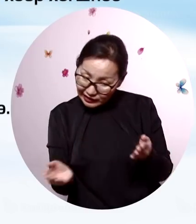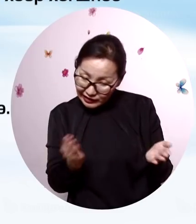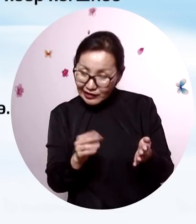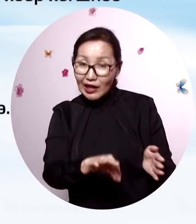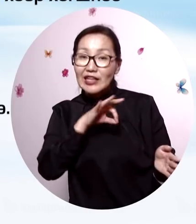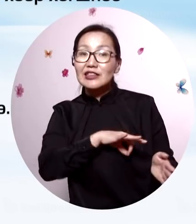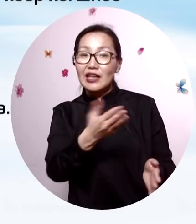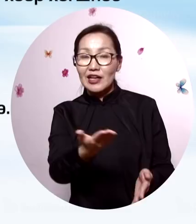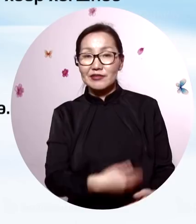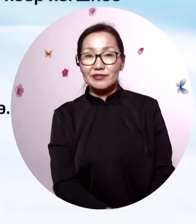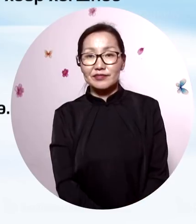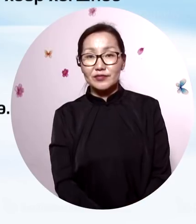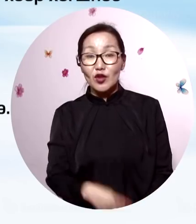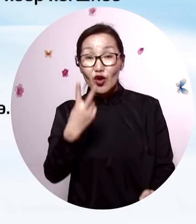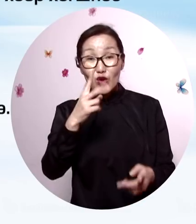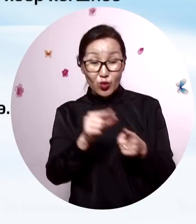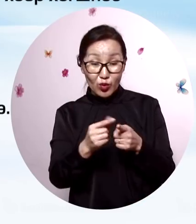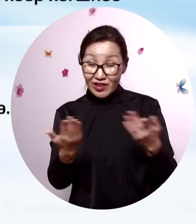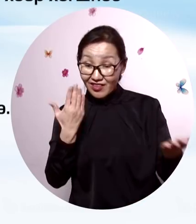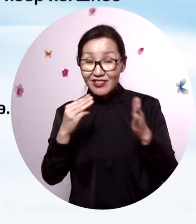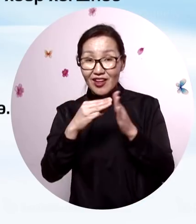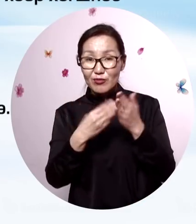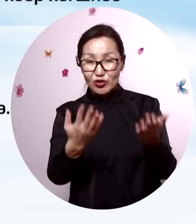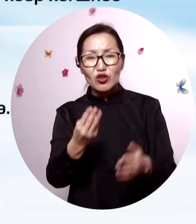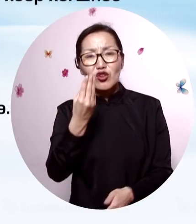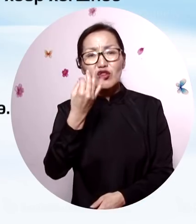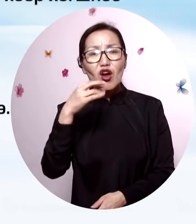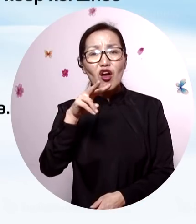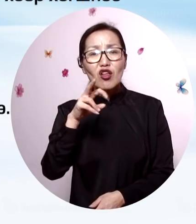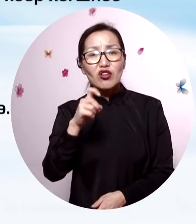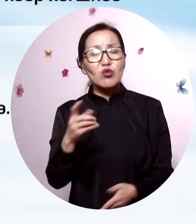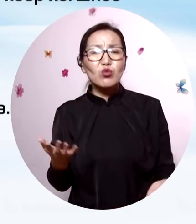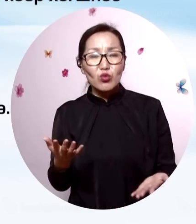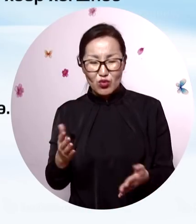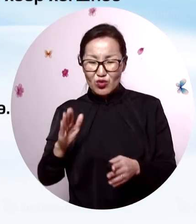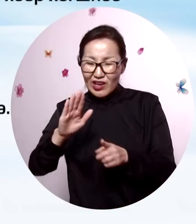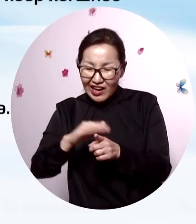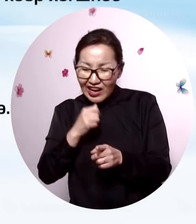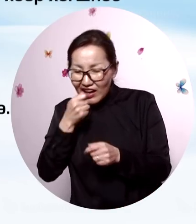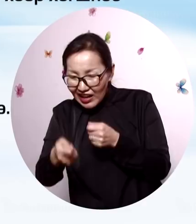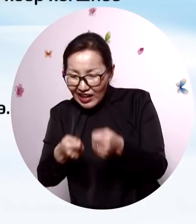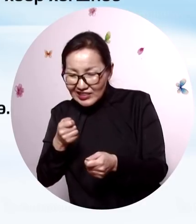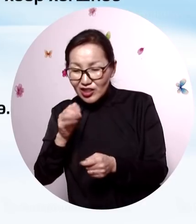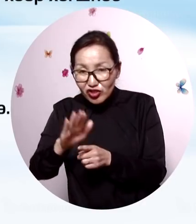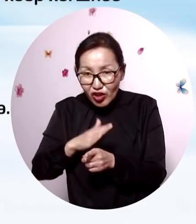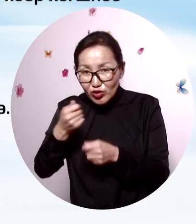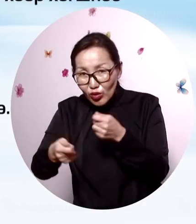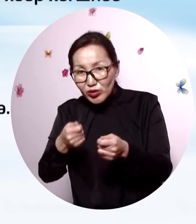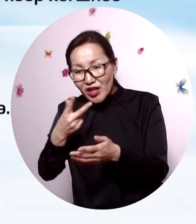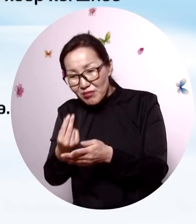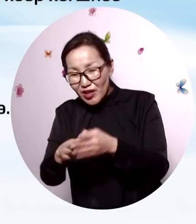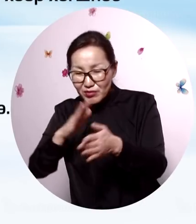үгийг тайлбарлсан байна. За, тойлох гэдэг маань сувлах, асрах гэсэн утгатай. Тулам гэдэг